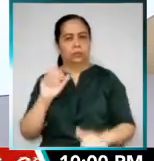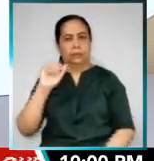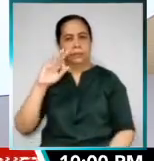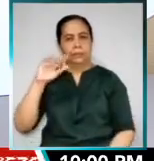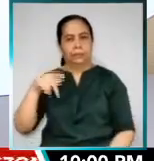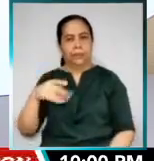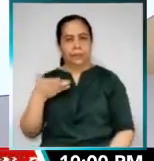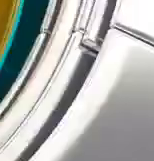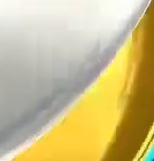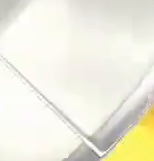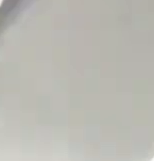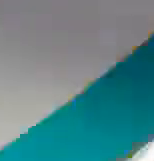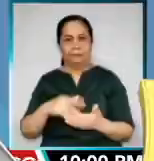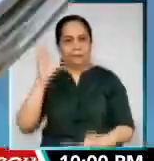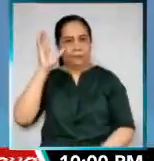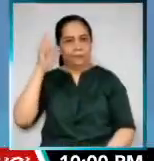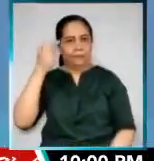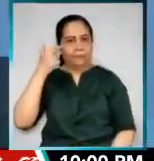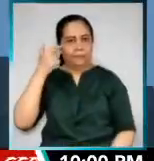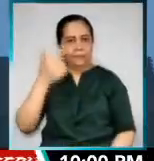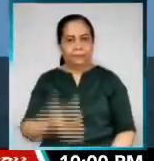Gaston.